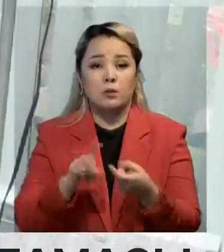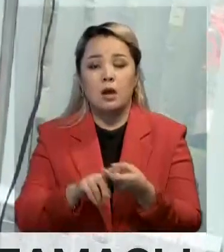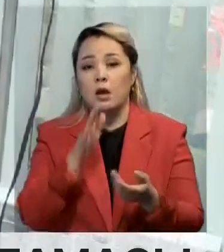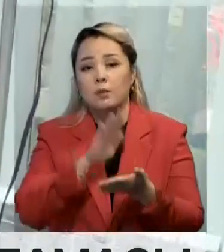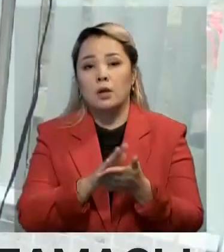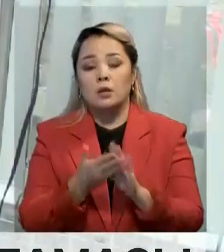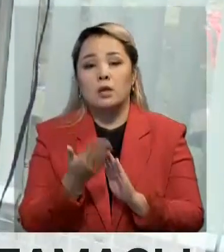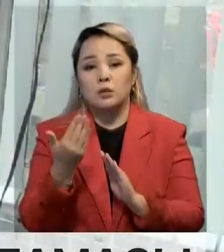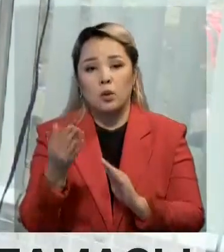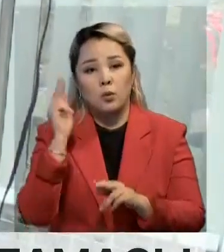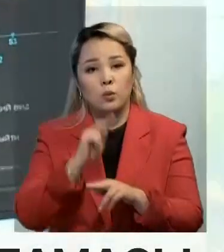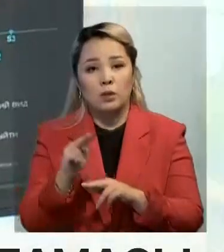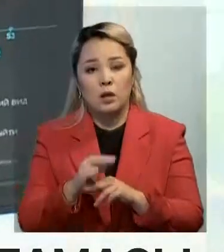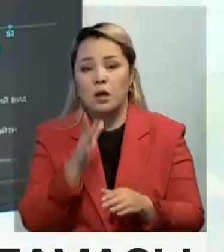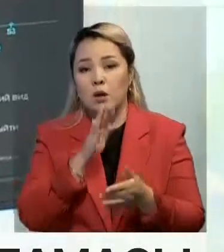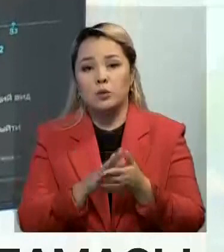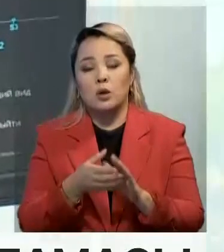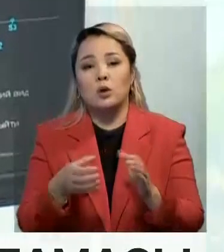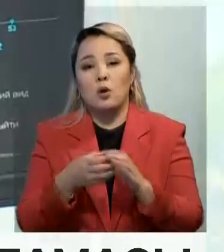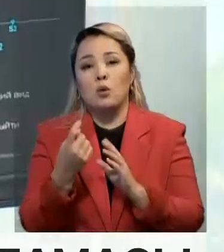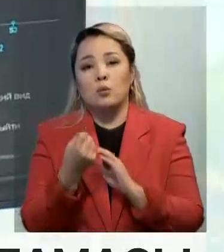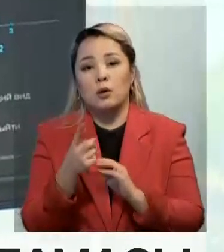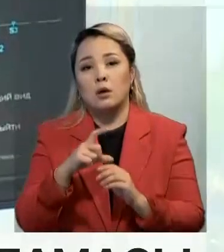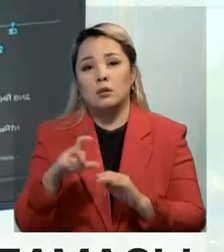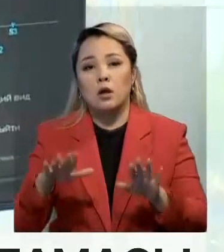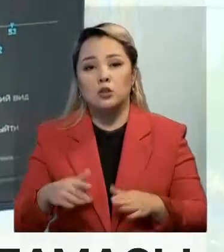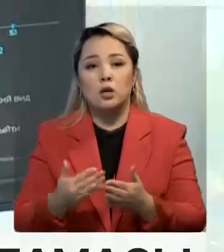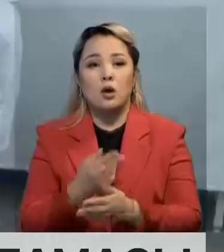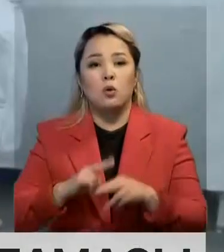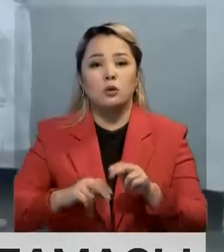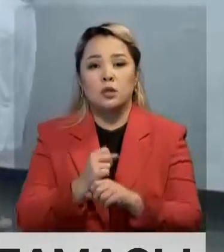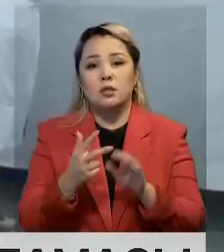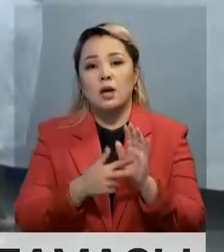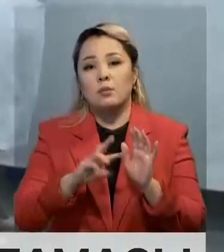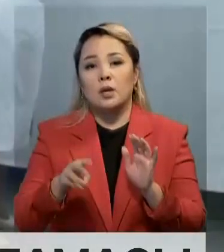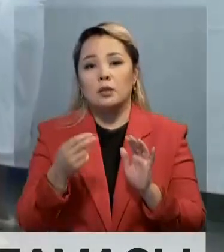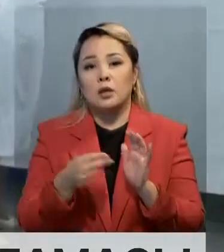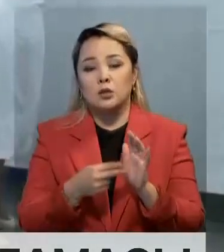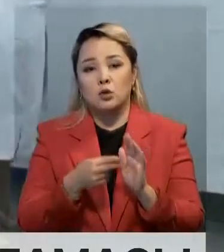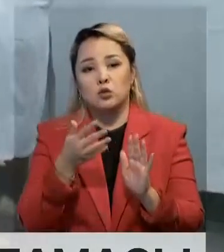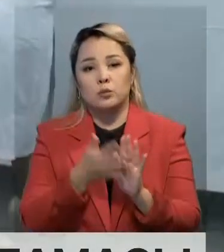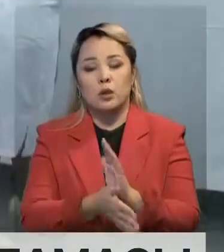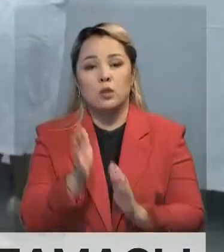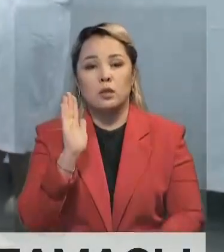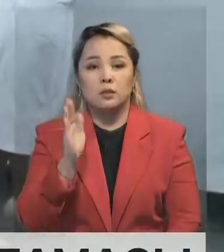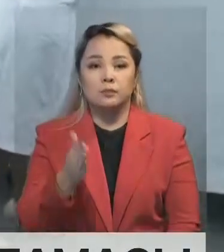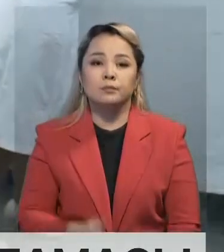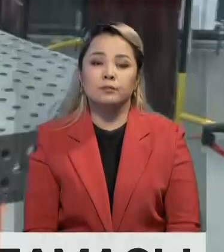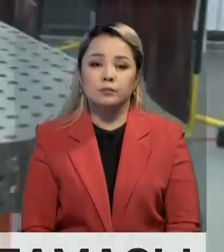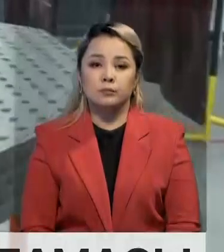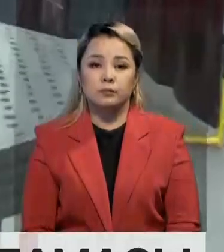оқу зертханалық корпус ашылды. 11 қабатты жаңа ғимараттың құрылысына 8 миллиард теңгеден астам қаржы жұмсалды.